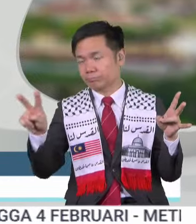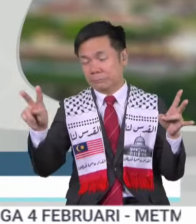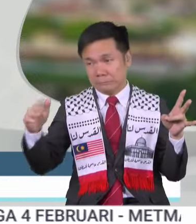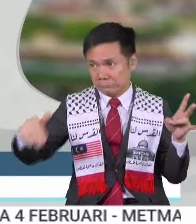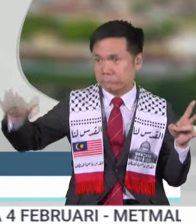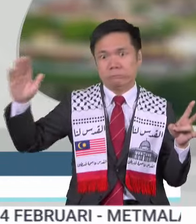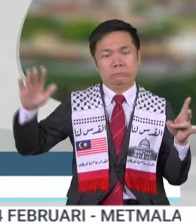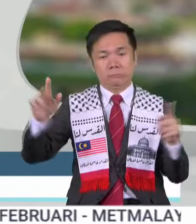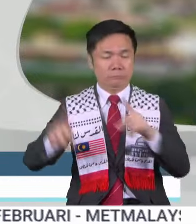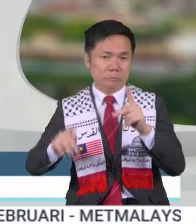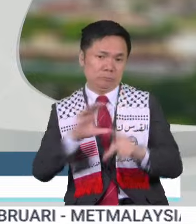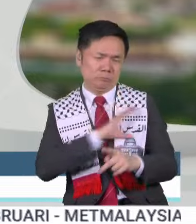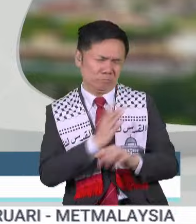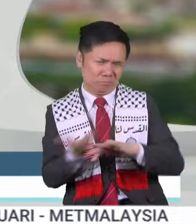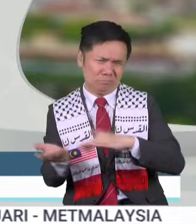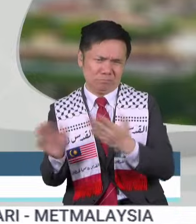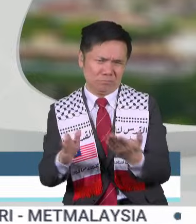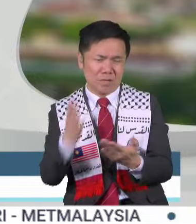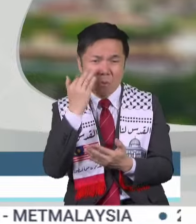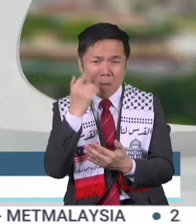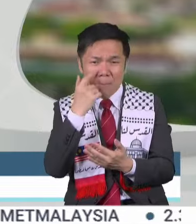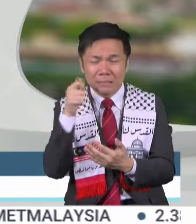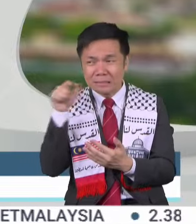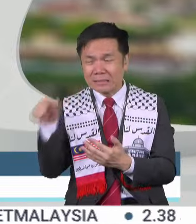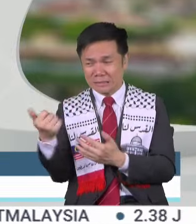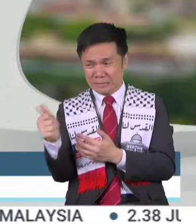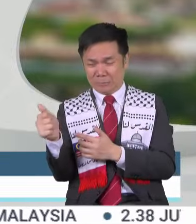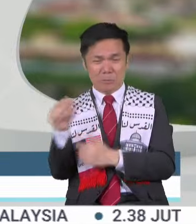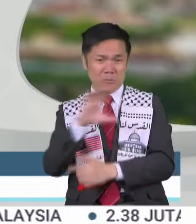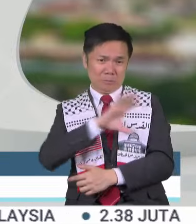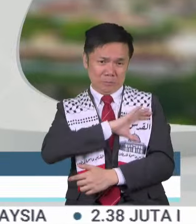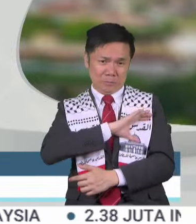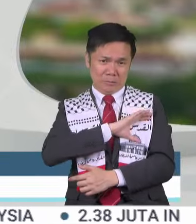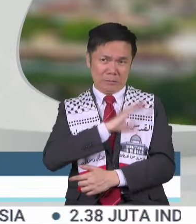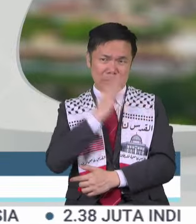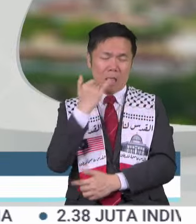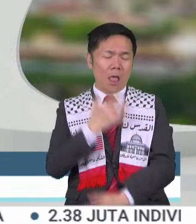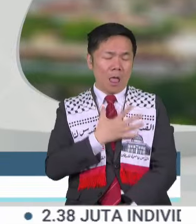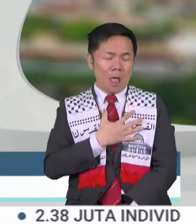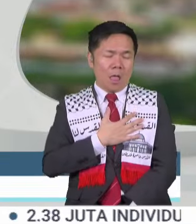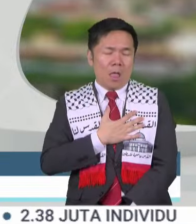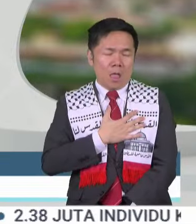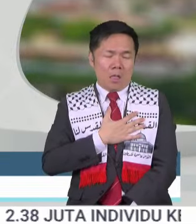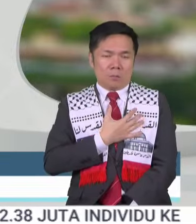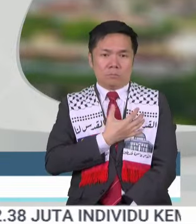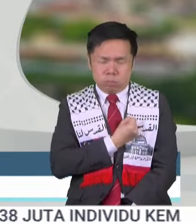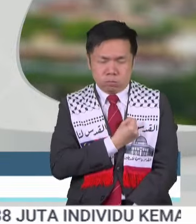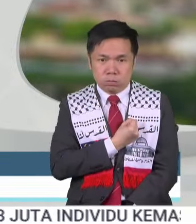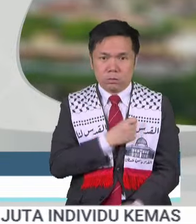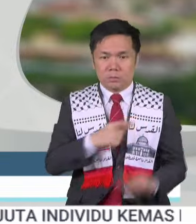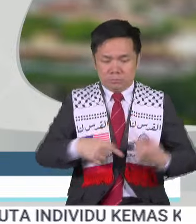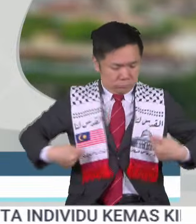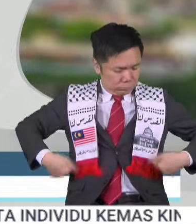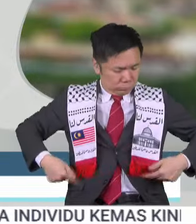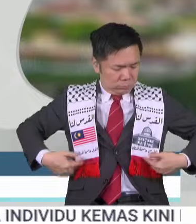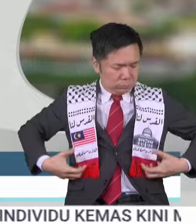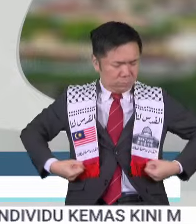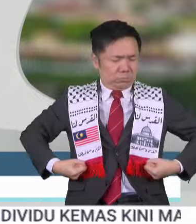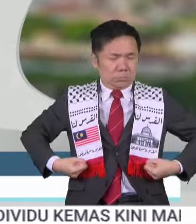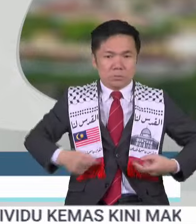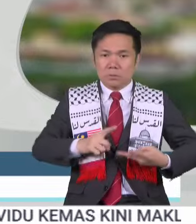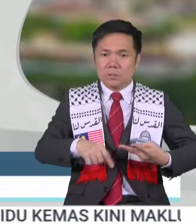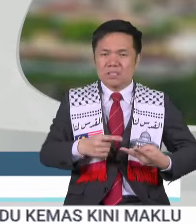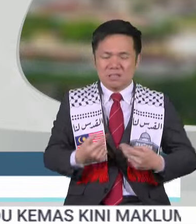Mohamad Yusri Hassan Basri berkata 10 daripadanya disebabkan oleh penyakit jantung selain masalah buah pinggang